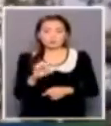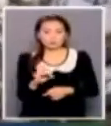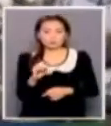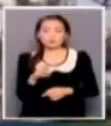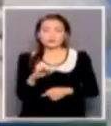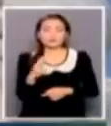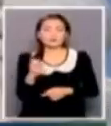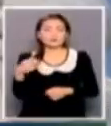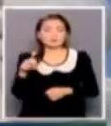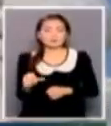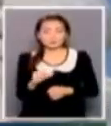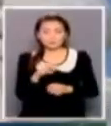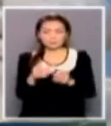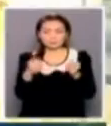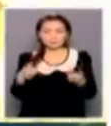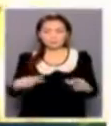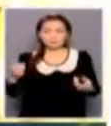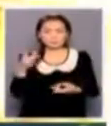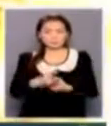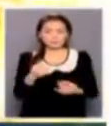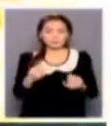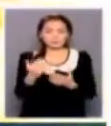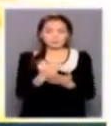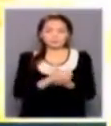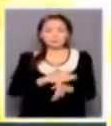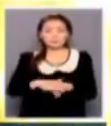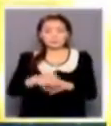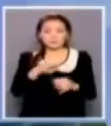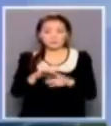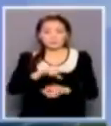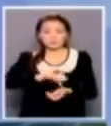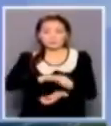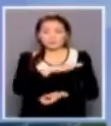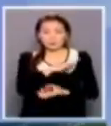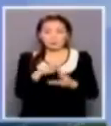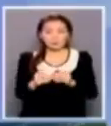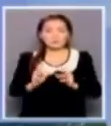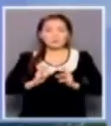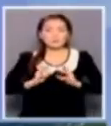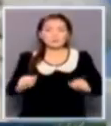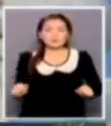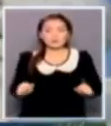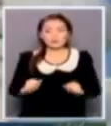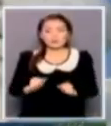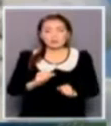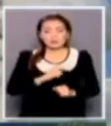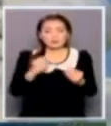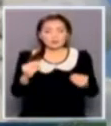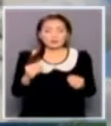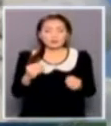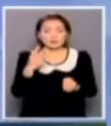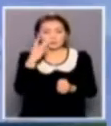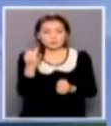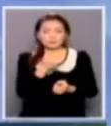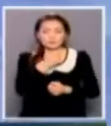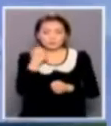Жұмекен апталығы аясында арнамызға келіп, біздің кейіпкер бағдарламасына сұхбат берген болатын. Қайсарлық пен өрлік, мансап пен алтынға қызық